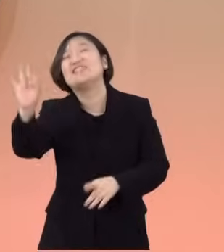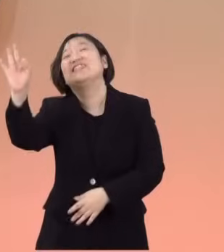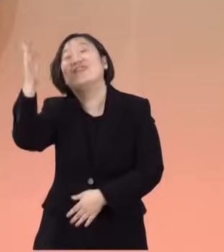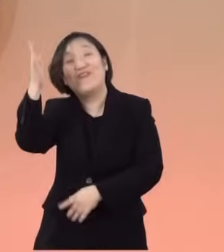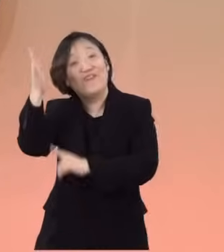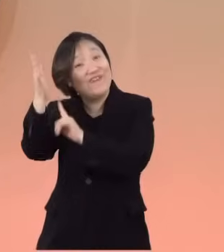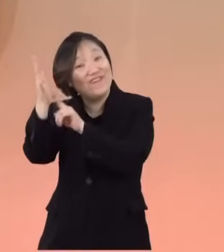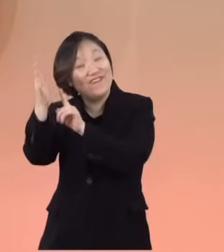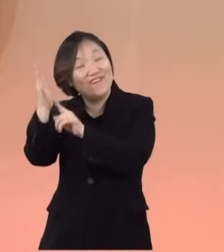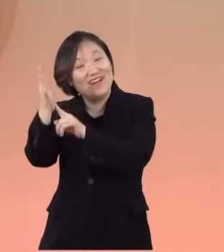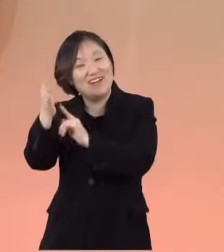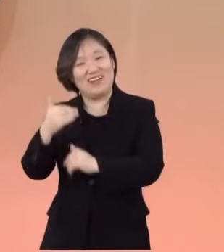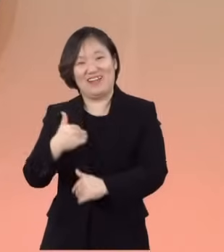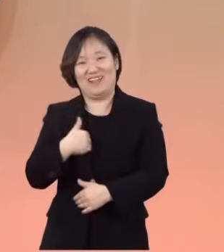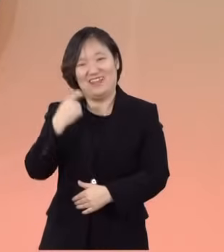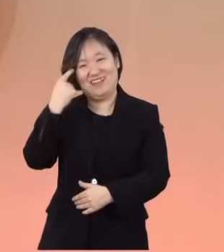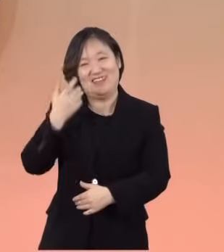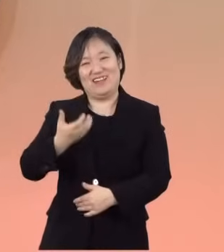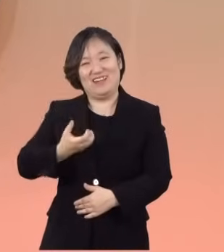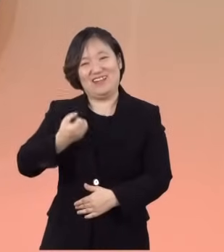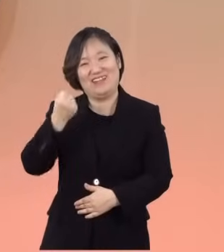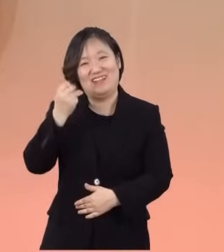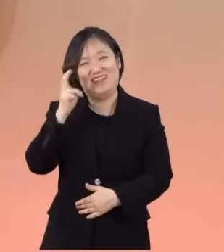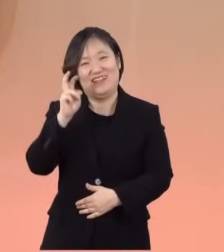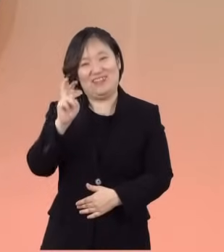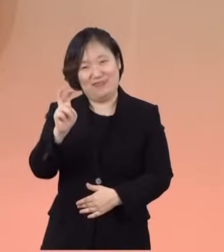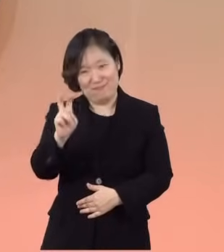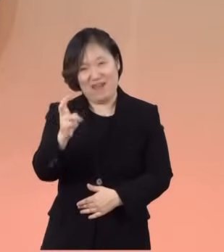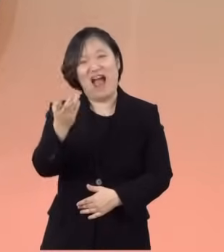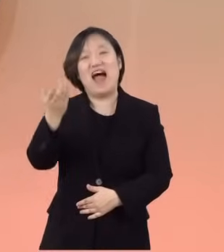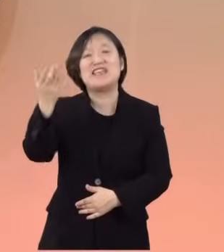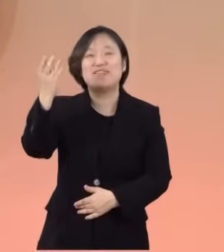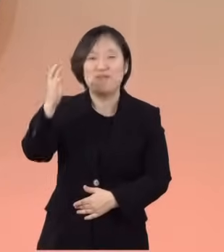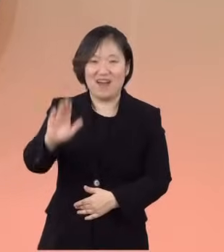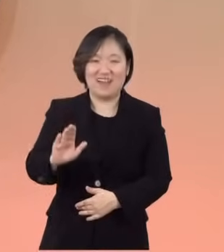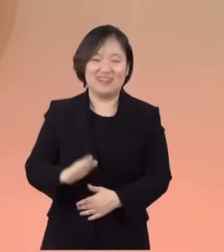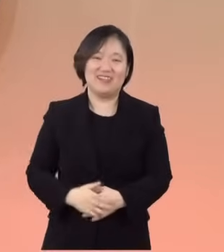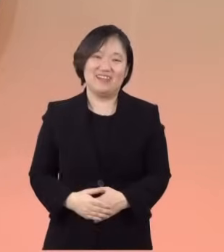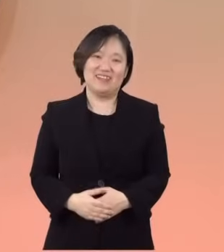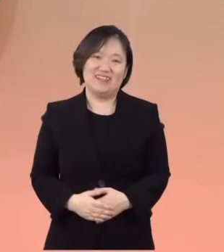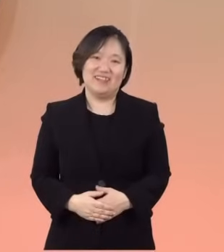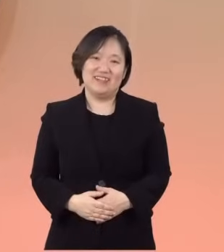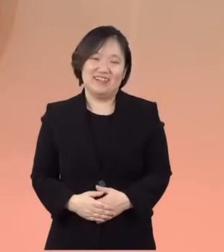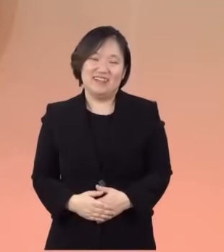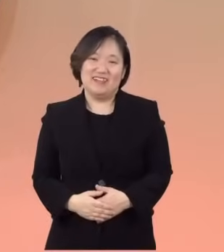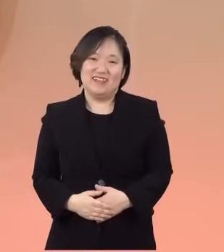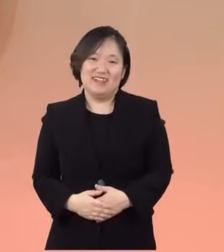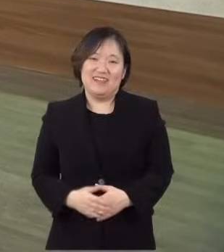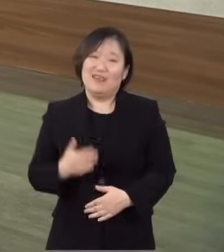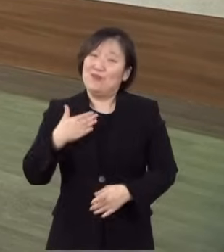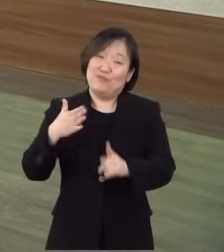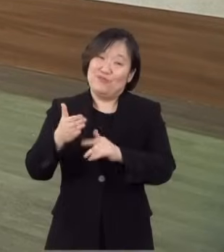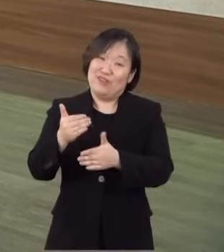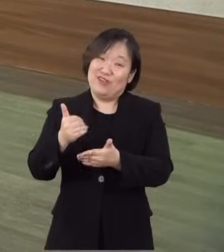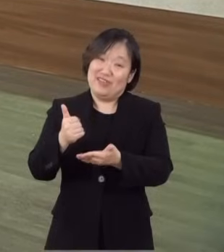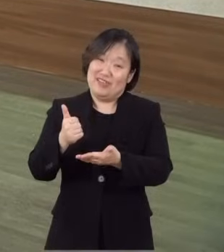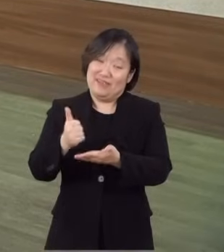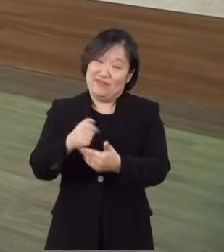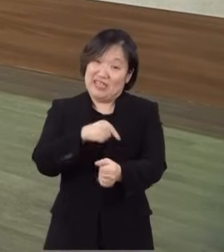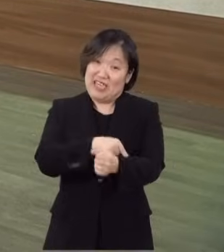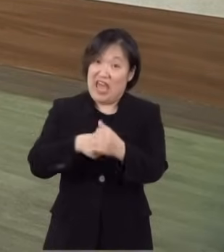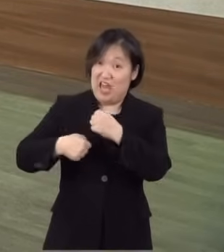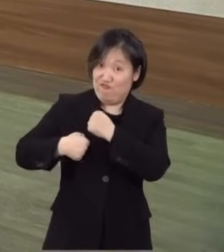건가 신통력이 있어야 되는 건가라는 생각이 들 때도 있습니다마는 하지만